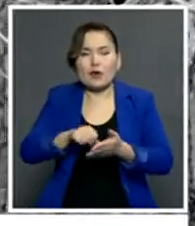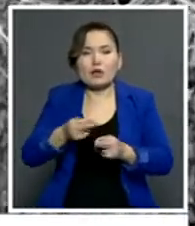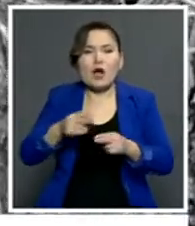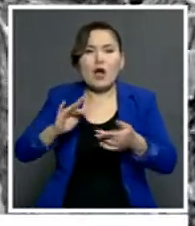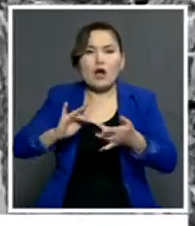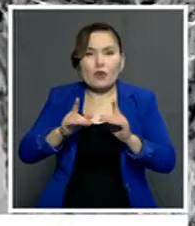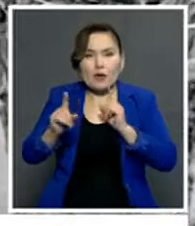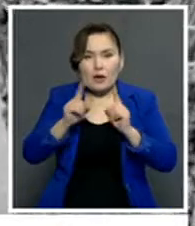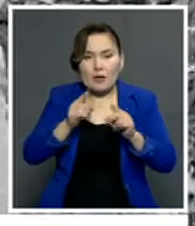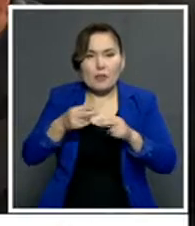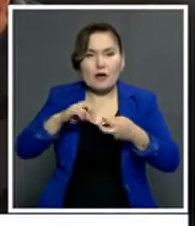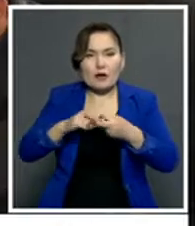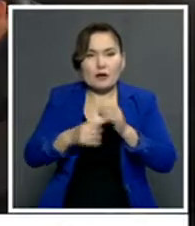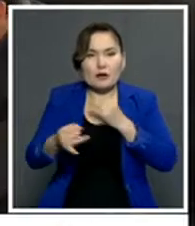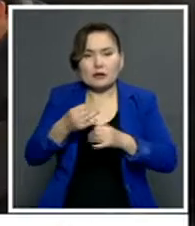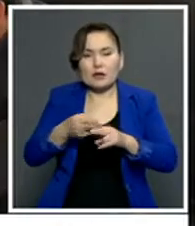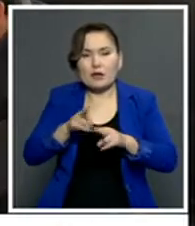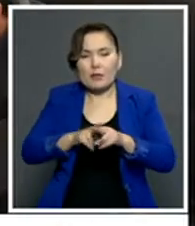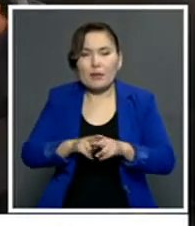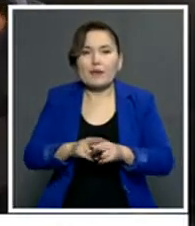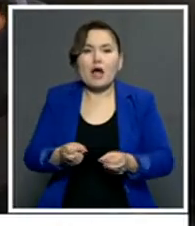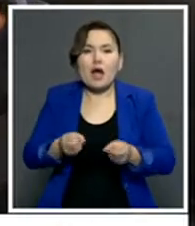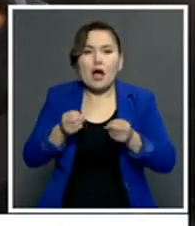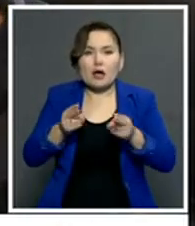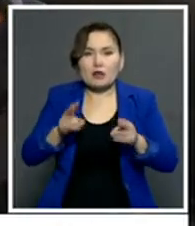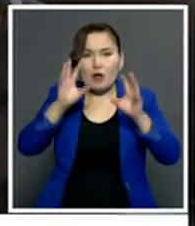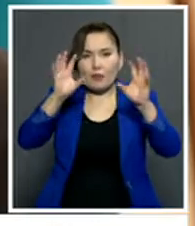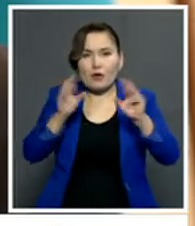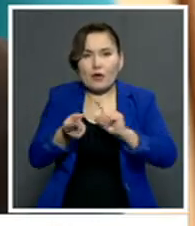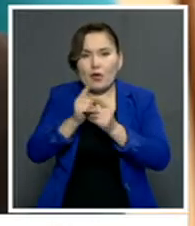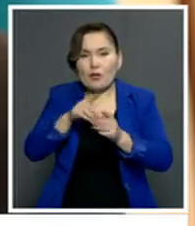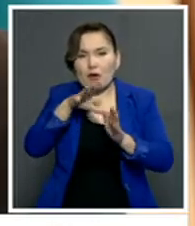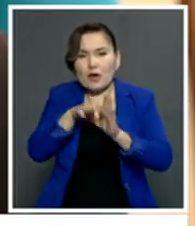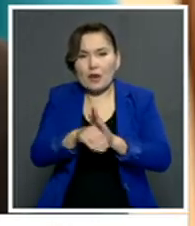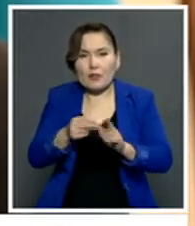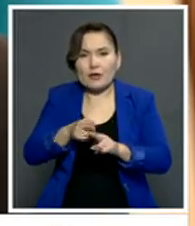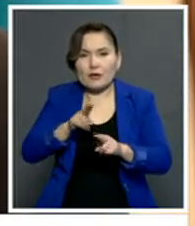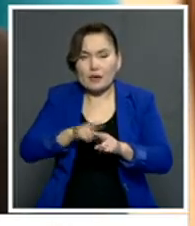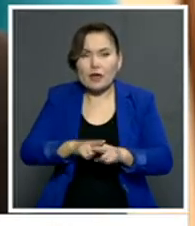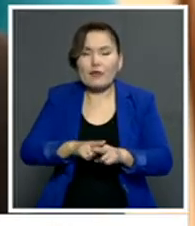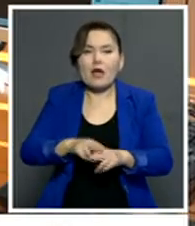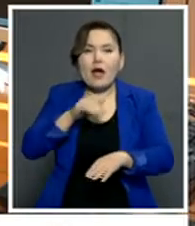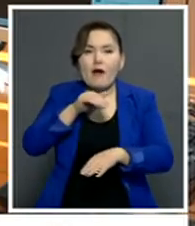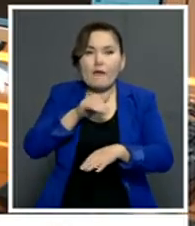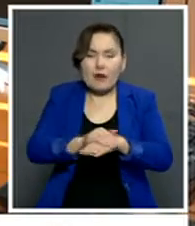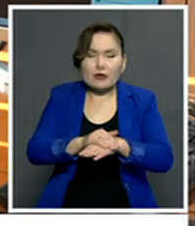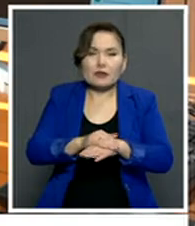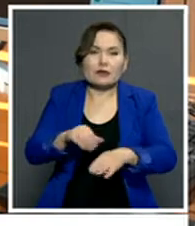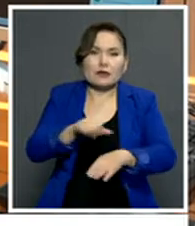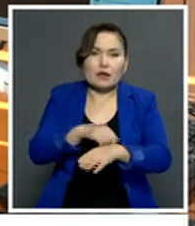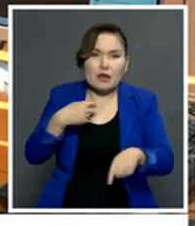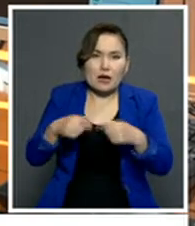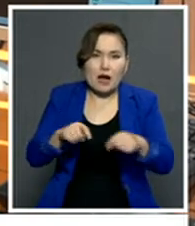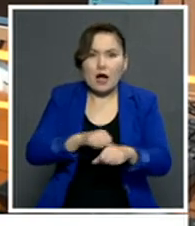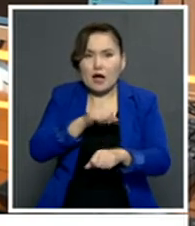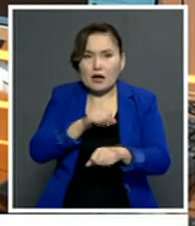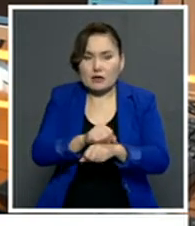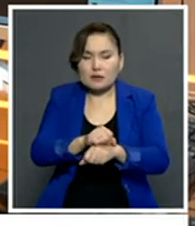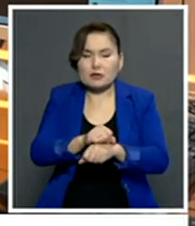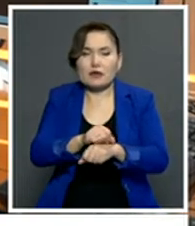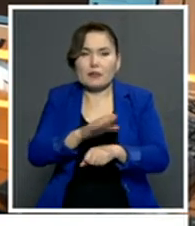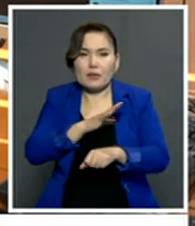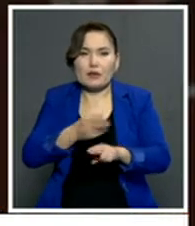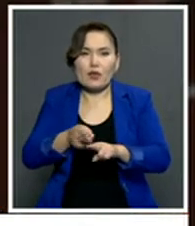жиында осы тақырыпты талқылады. Қылмыстық кодекске өзгерту енгелі өңірде мұндай фактілер едәуір азайған, дегенмен түбегейлі жойылған